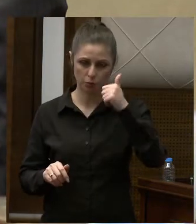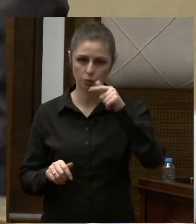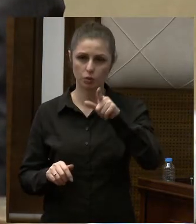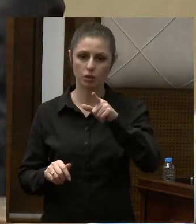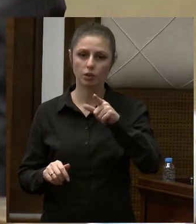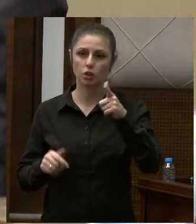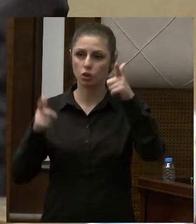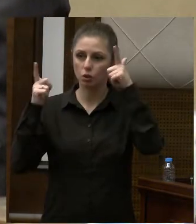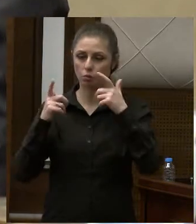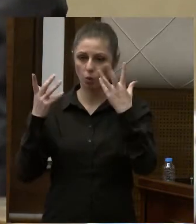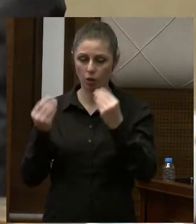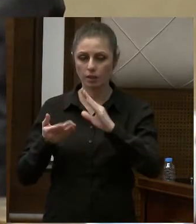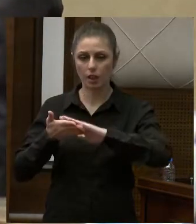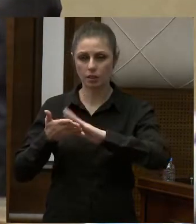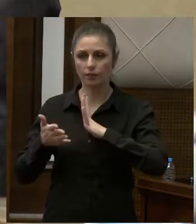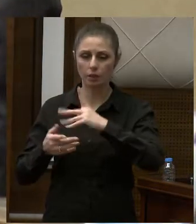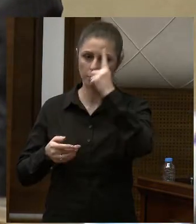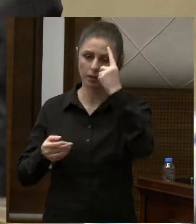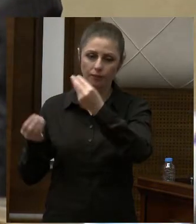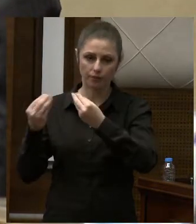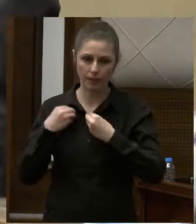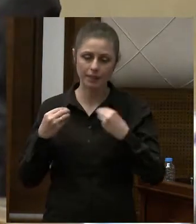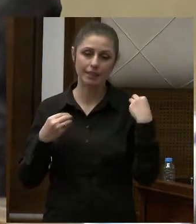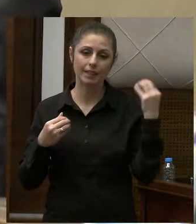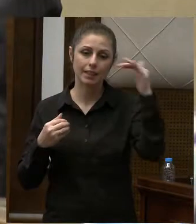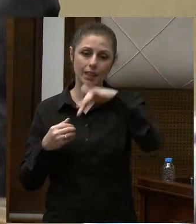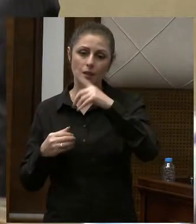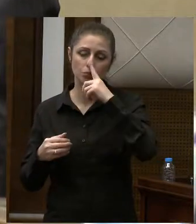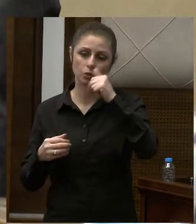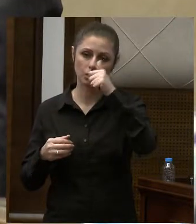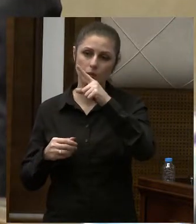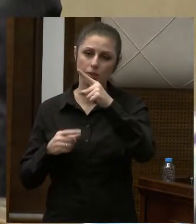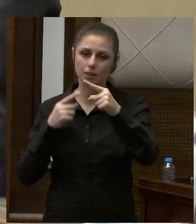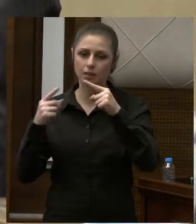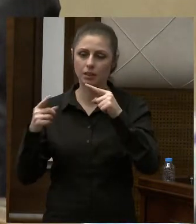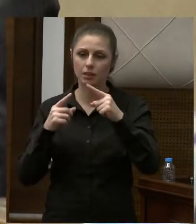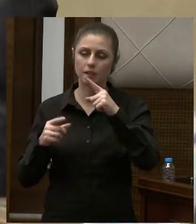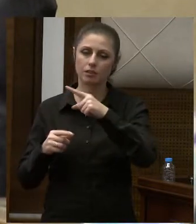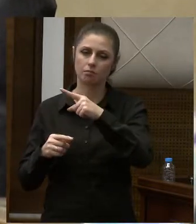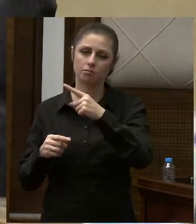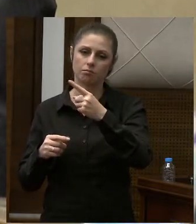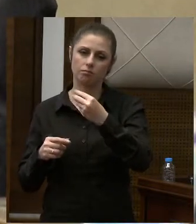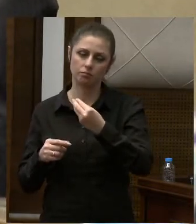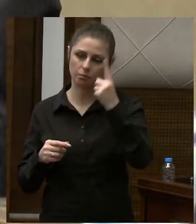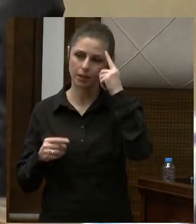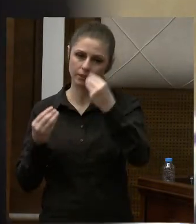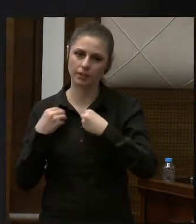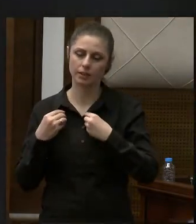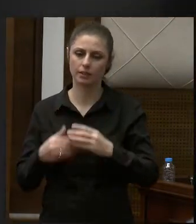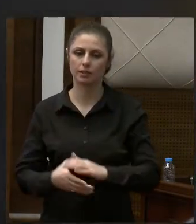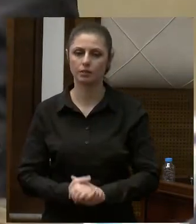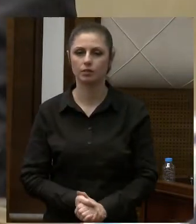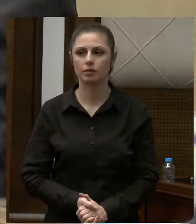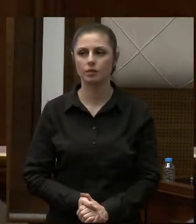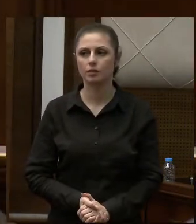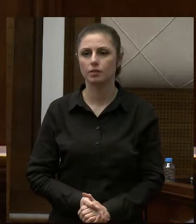arkadaşlar varsa bize başkanlık makamı bilgi verirse yeni atanan müdürlerle ilgili teşekkür bu ederim. Bir eksiklik bir bilgi verirlerse biz de bilgi sahibi oluruz diyorum.